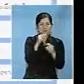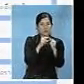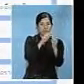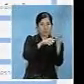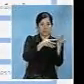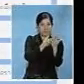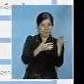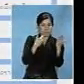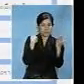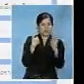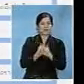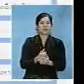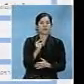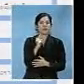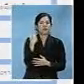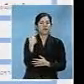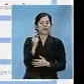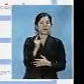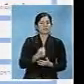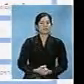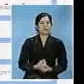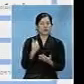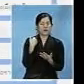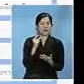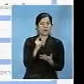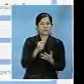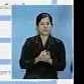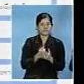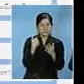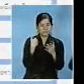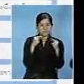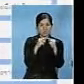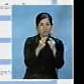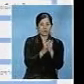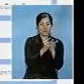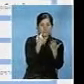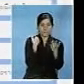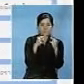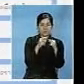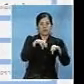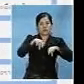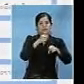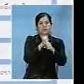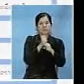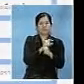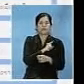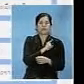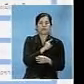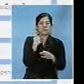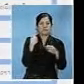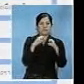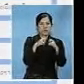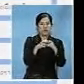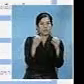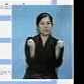จำกัดเงินทุนไหลเข้าหากจำเป็นแต่ต้องทำด้วยความระมัดระวังเพราะในอดีตเราก็เคยดำเนินการในเรื่องนี้จนเป็นความเสียหายเพราะ